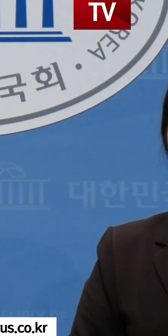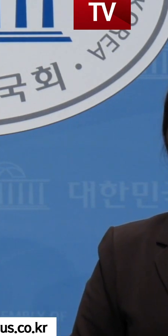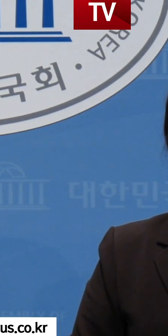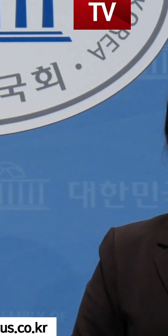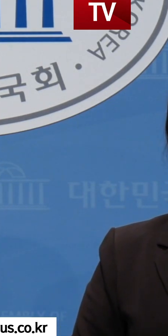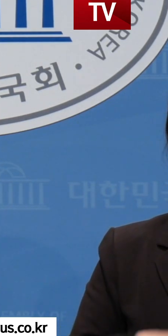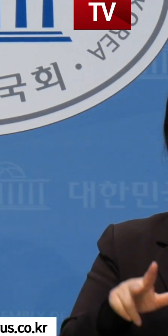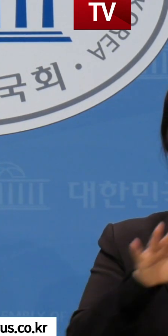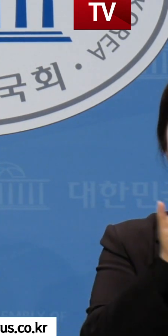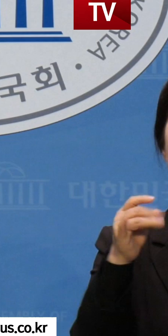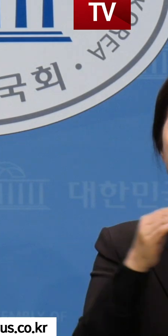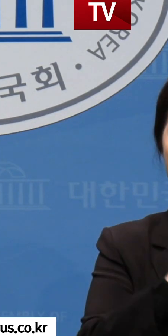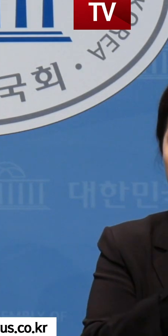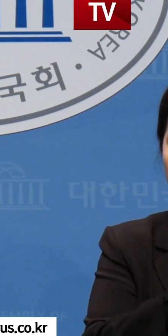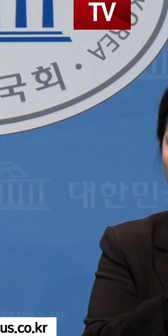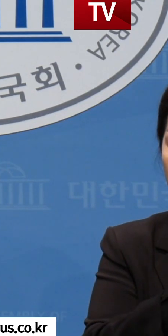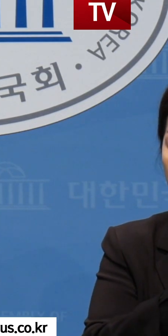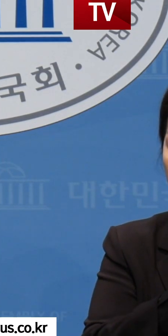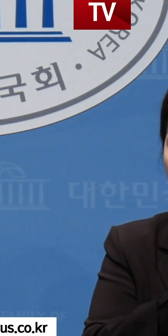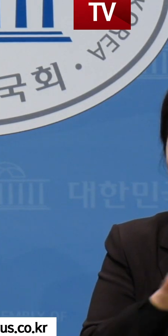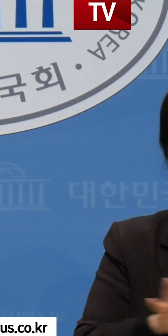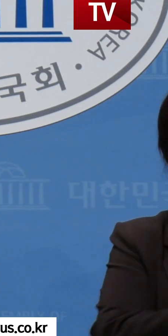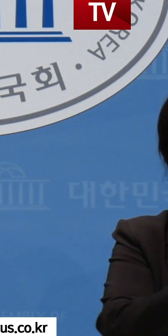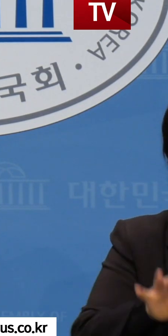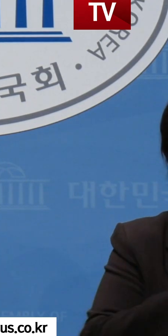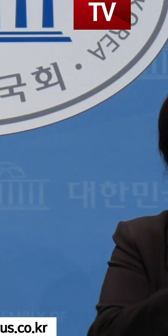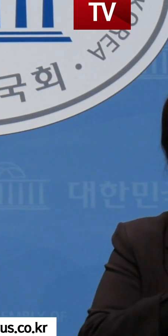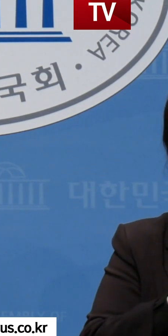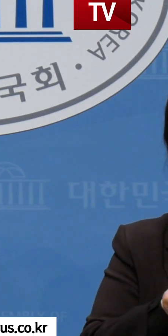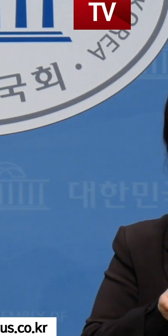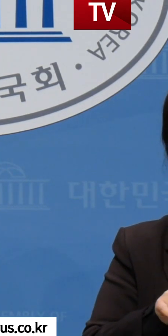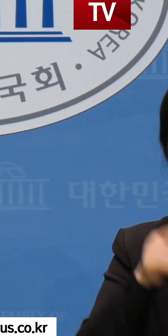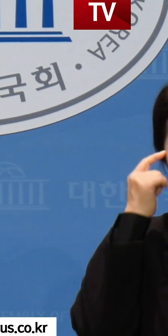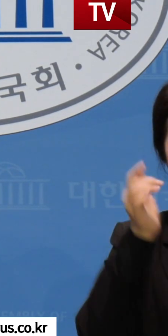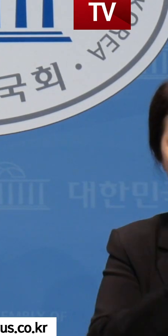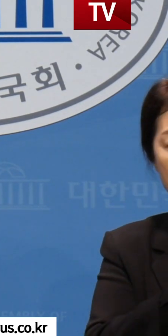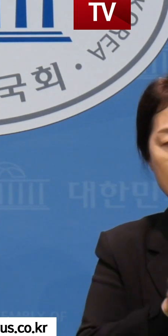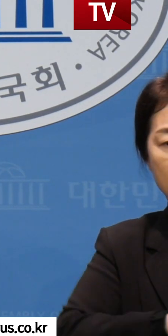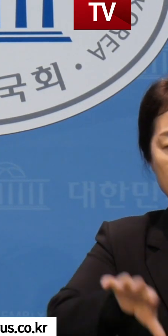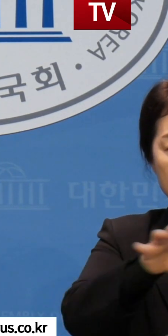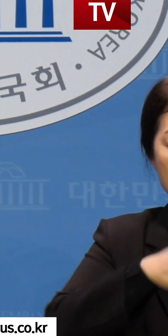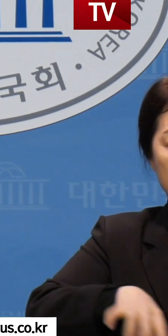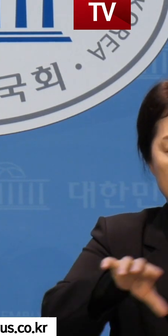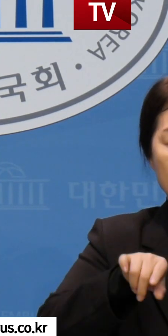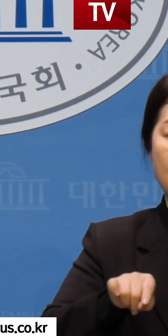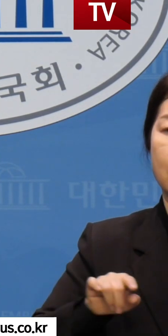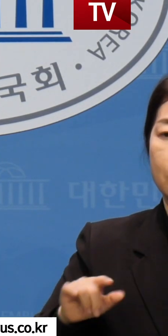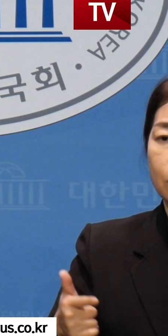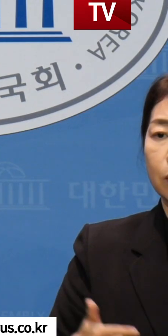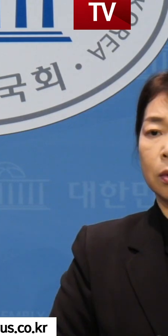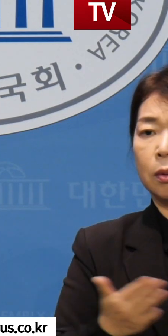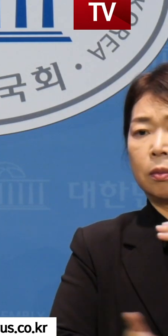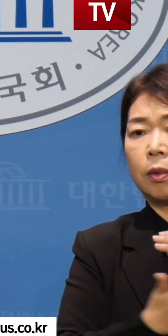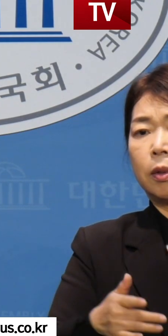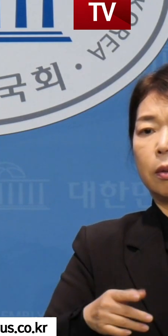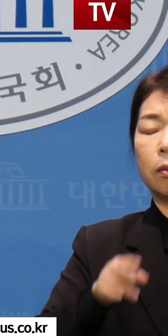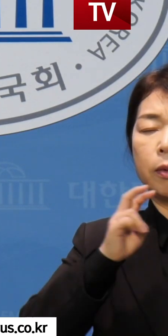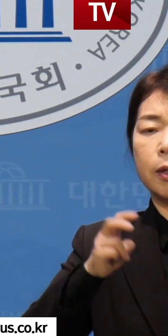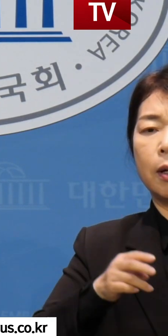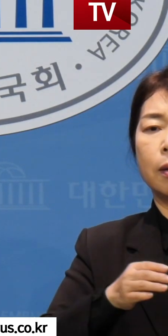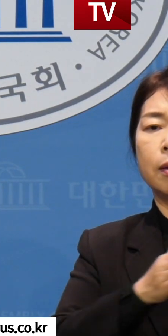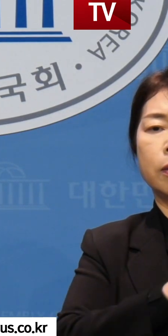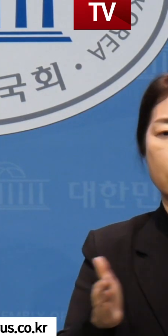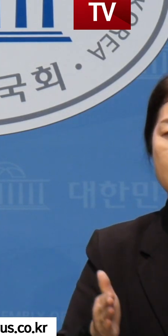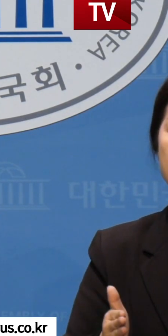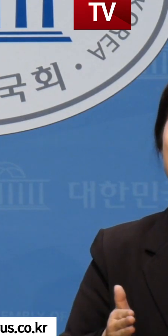이제는 부동산 PF 시장이 유동성 공급으로 연명할 것이 아니라 부실 PF 정리가 필요한